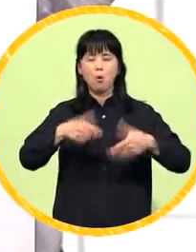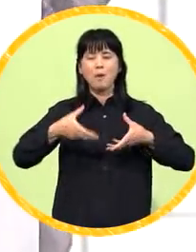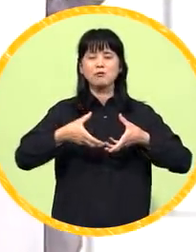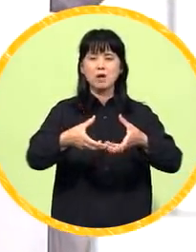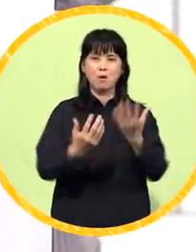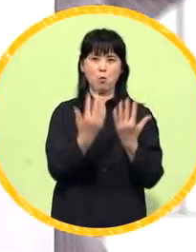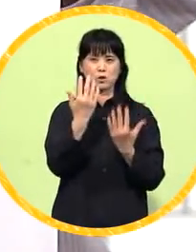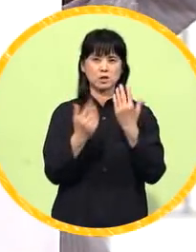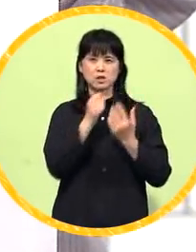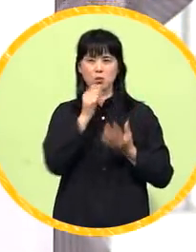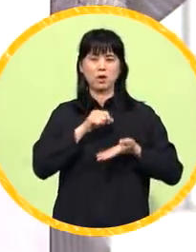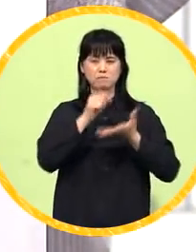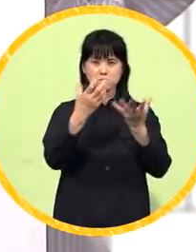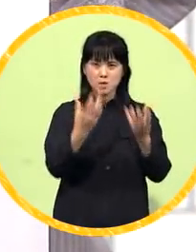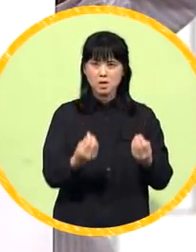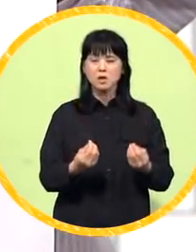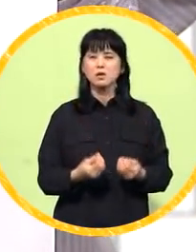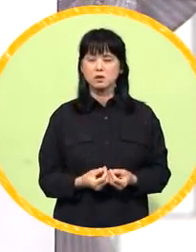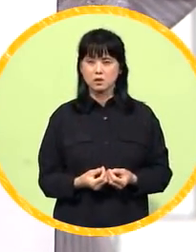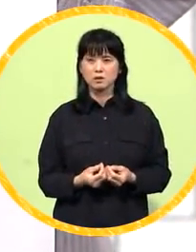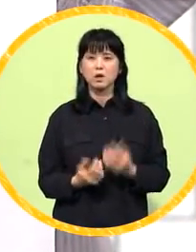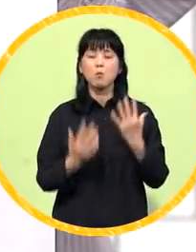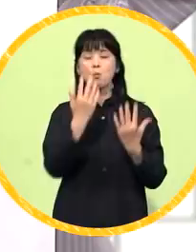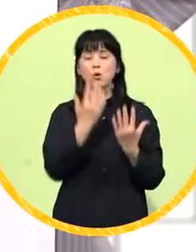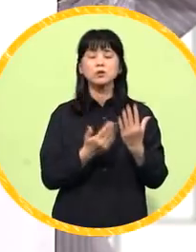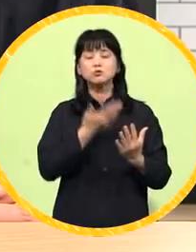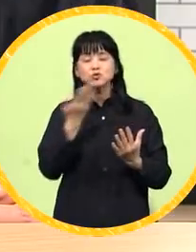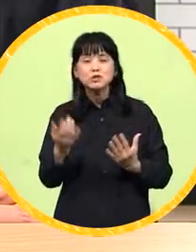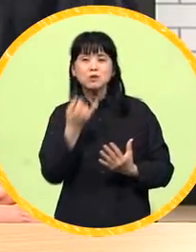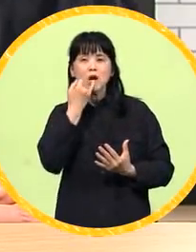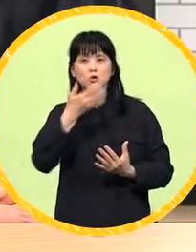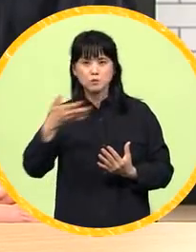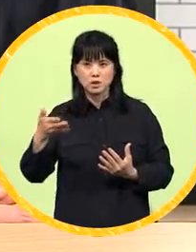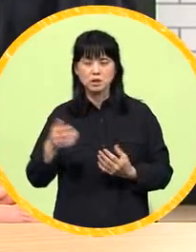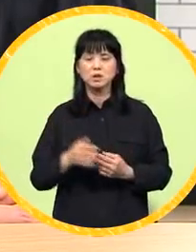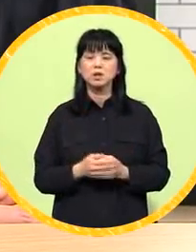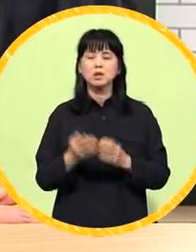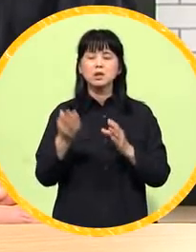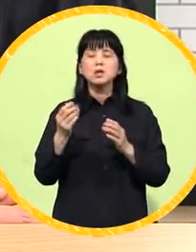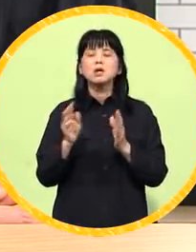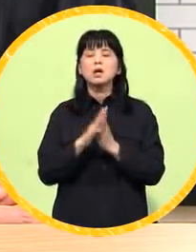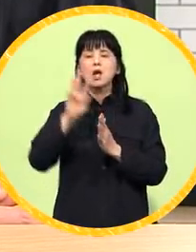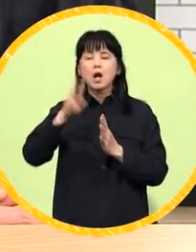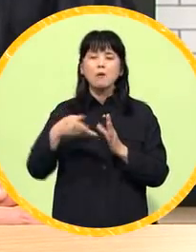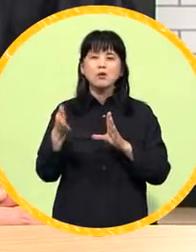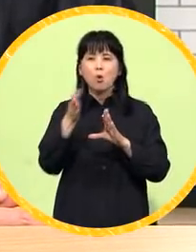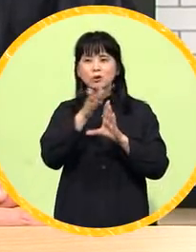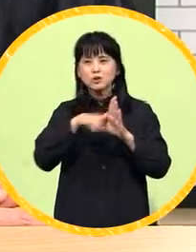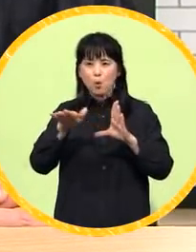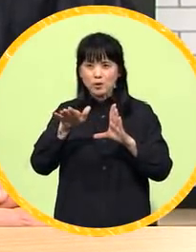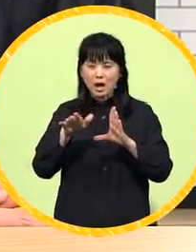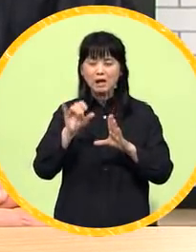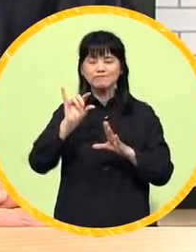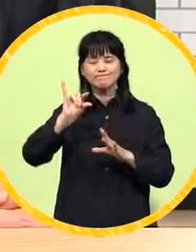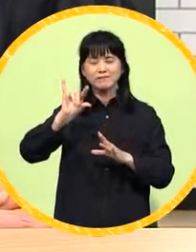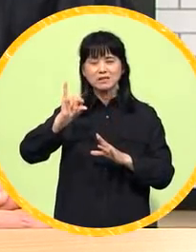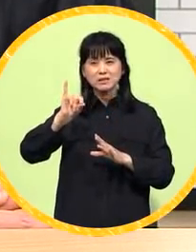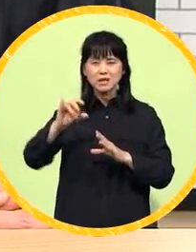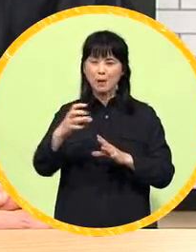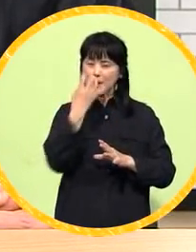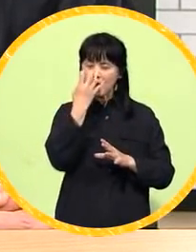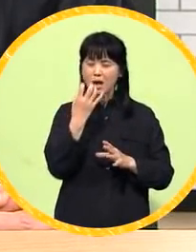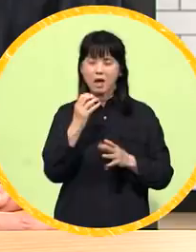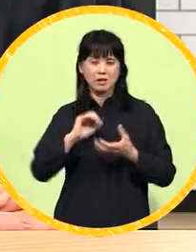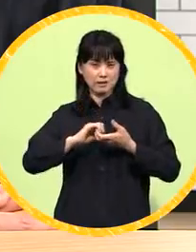にーご紹介しましたじゃあ森に続いて次は海です神奈川が誇る湘南で in スタバへ間違い